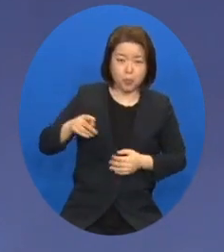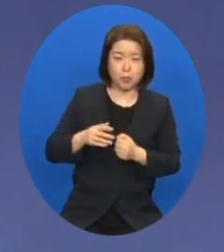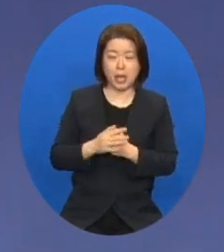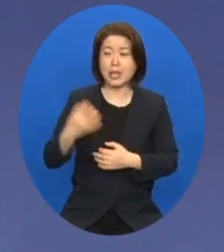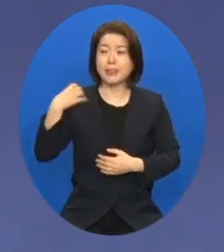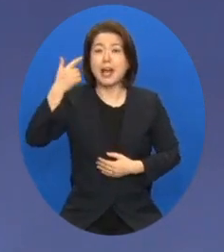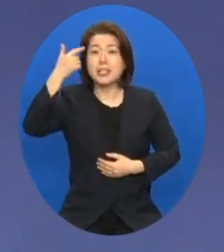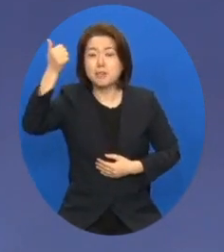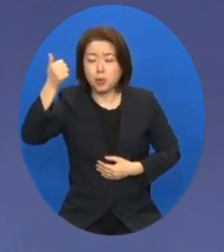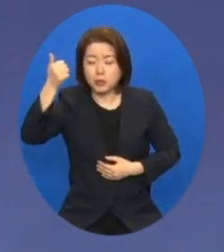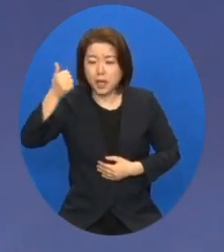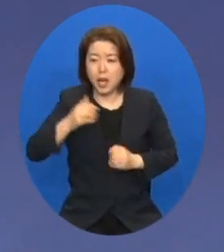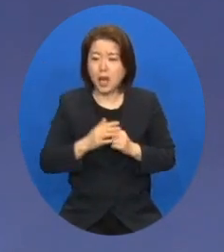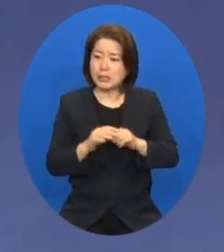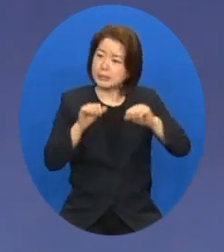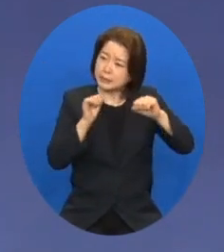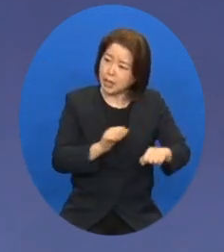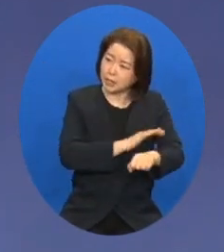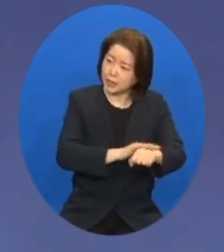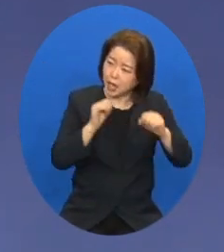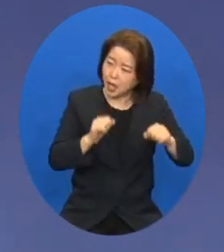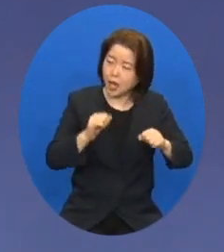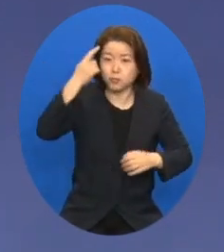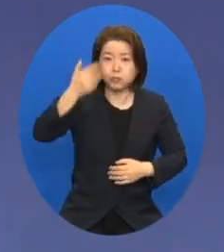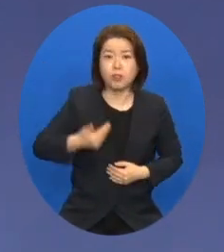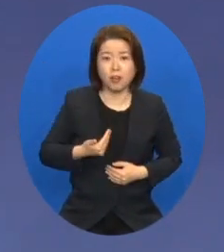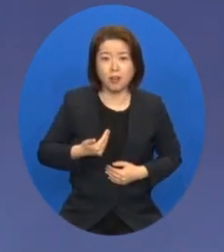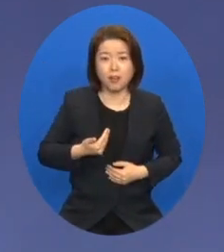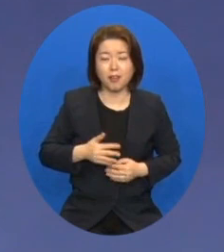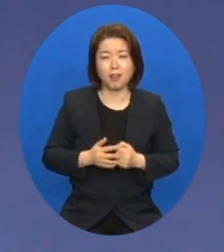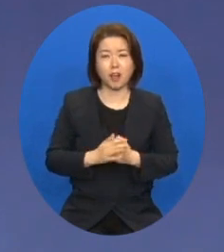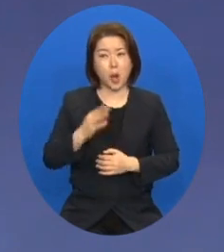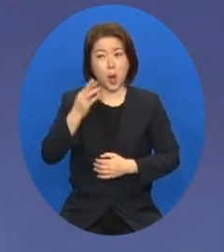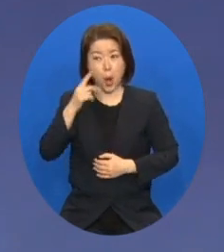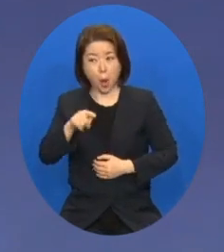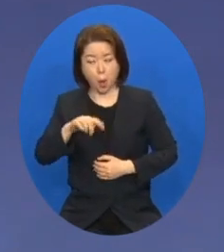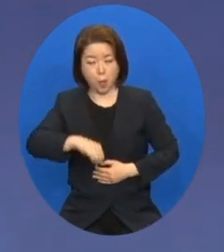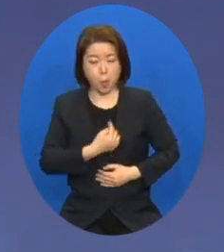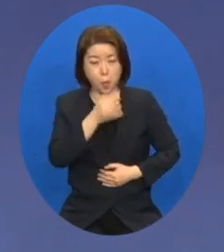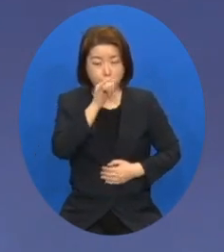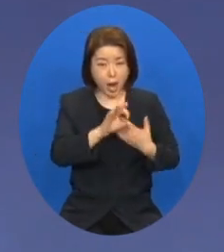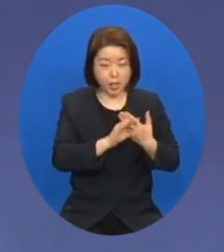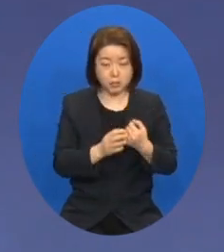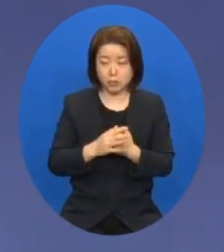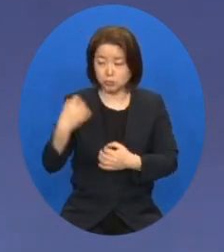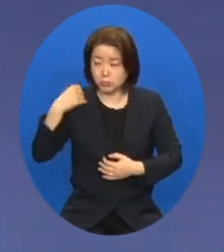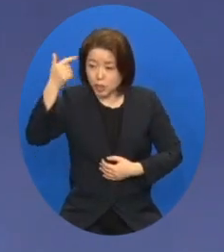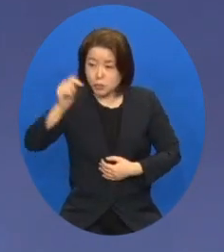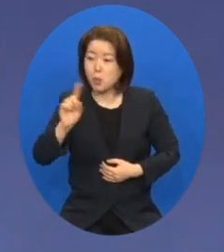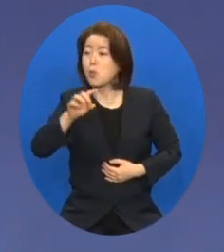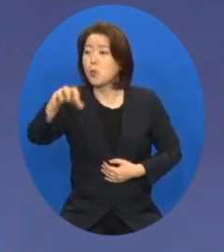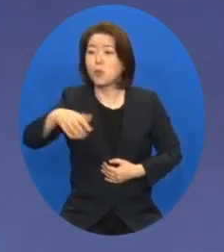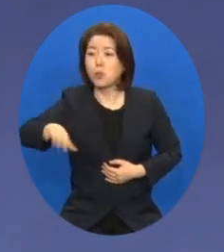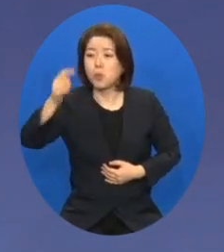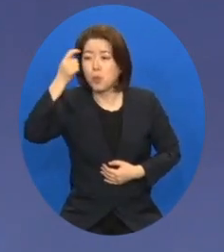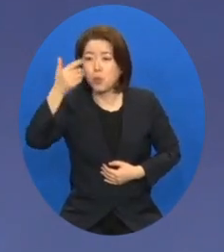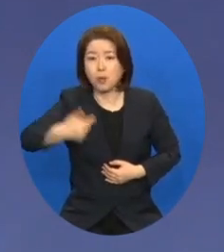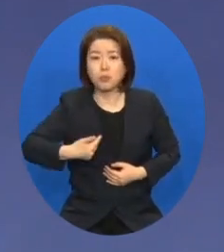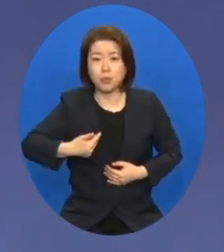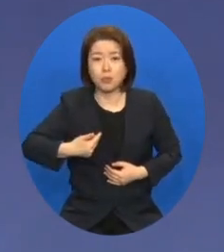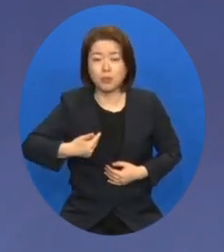다님 목사의 안부를 묻는 다는 겁니다 혹시 혼자 있으면 담임목사님은 어디 계셨는데